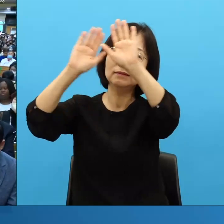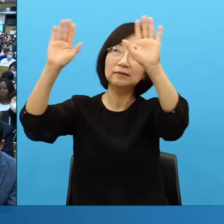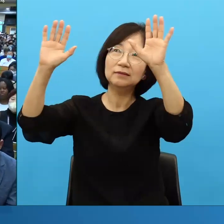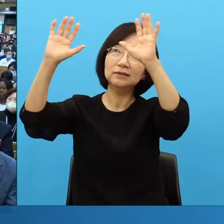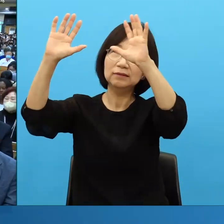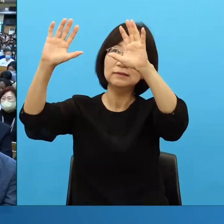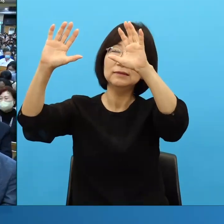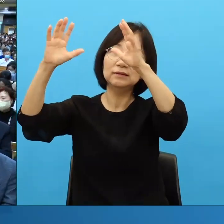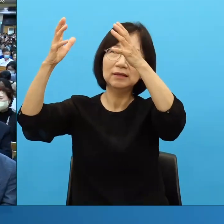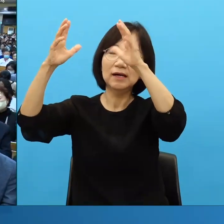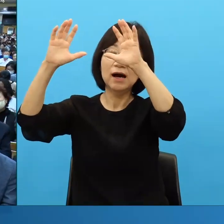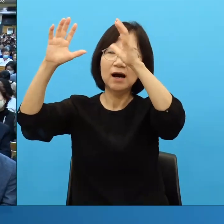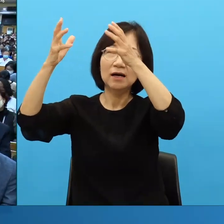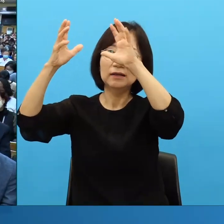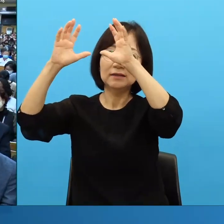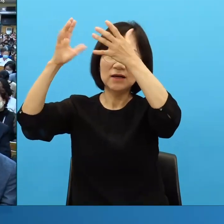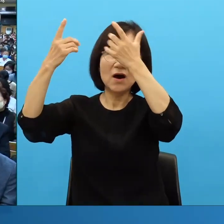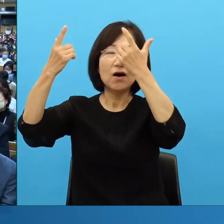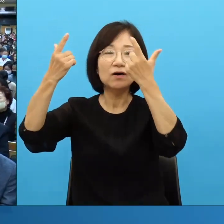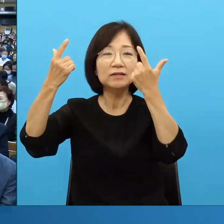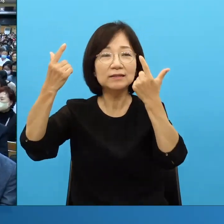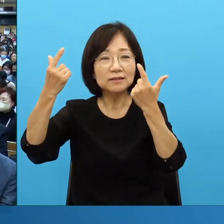교회를